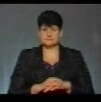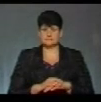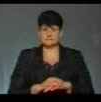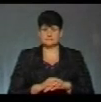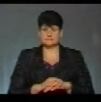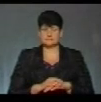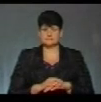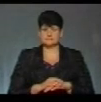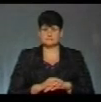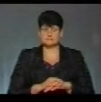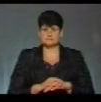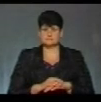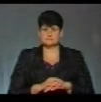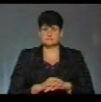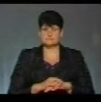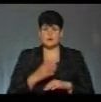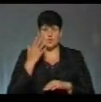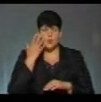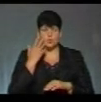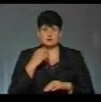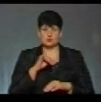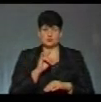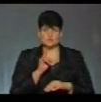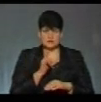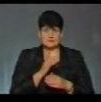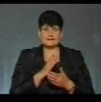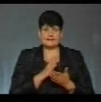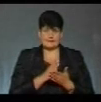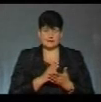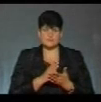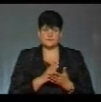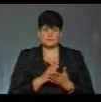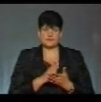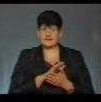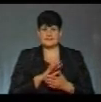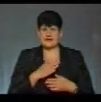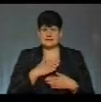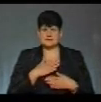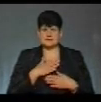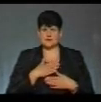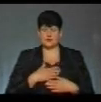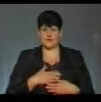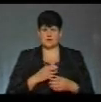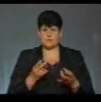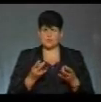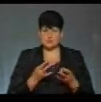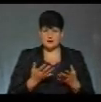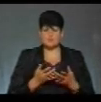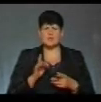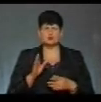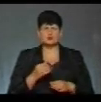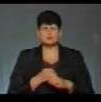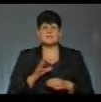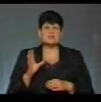І коли в дитини є незадоволені потреби, вона буде робити все, щоб